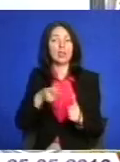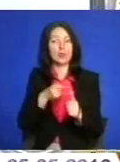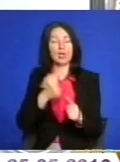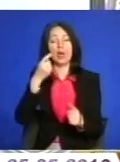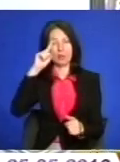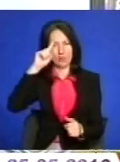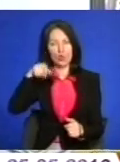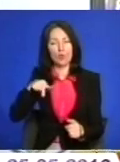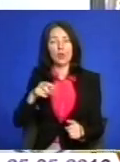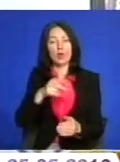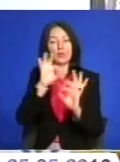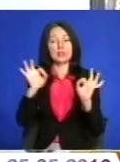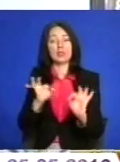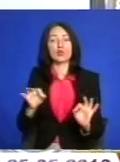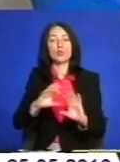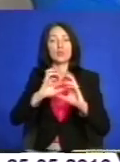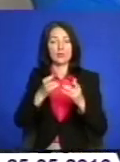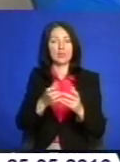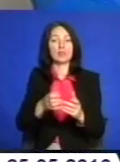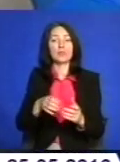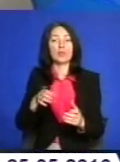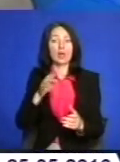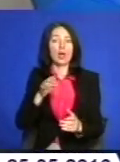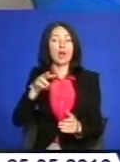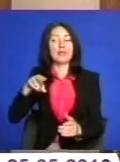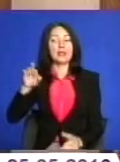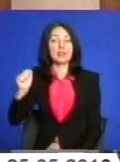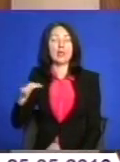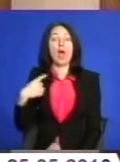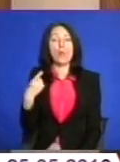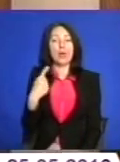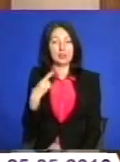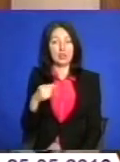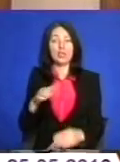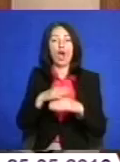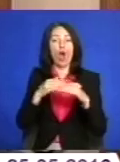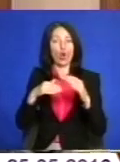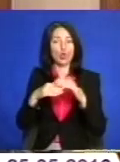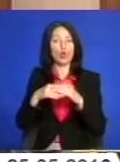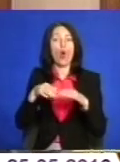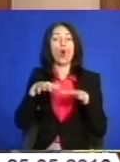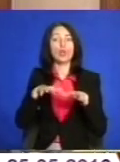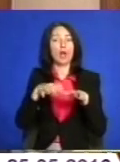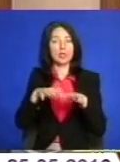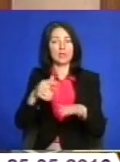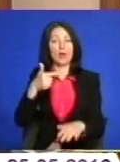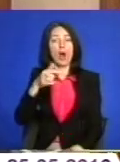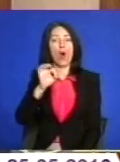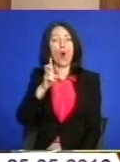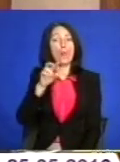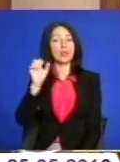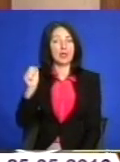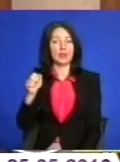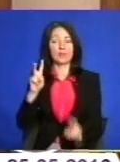Тетяна – майстриня художнього текстилю і ручного ткацтва гобеленів. Тематика різноманітна. Мені подобається і